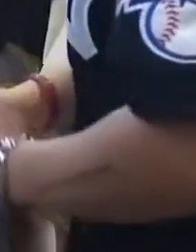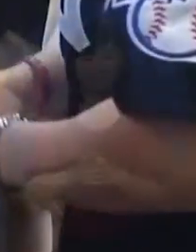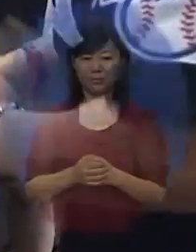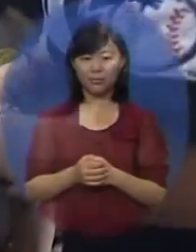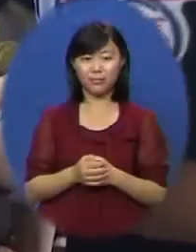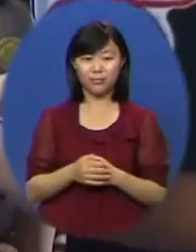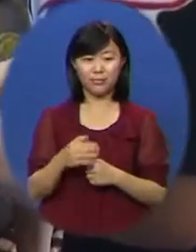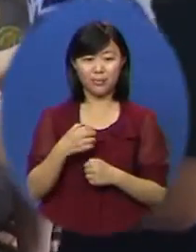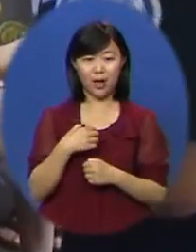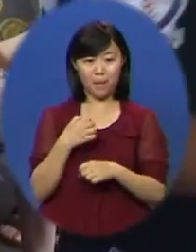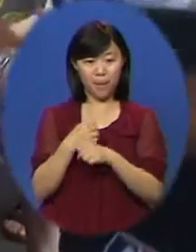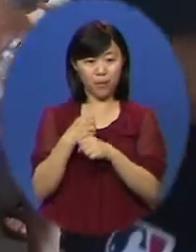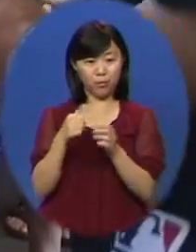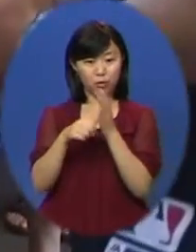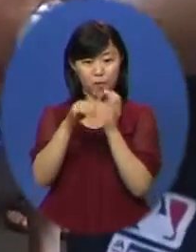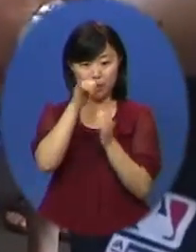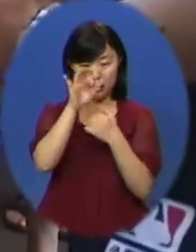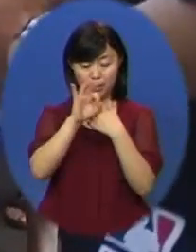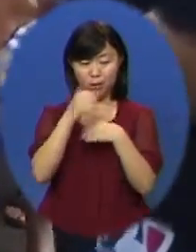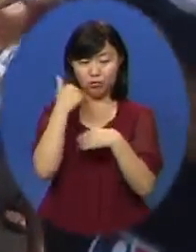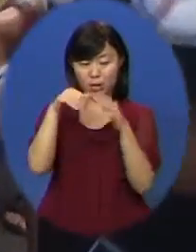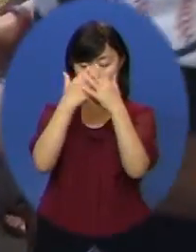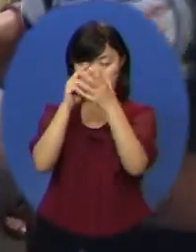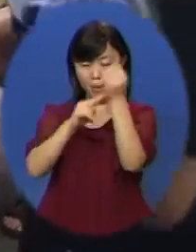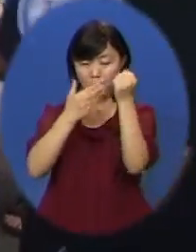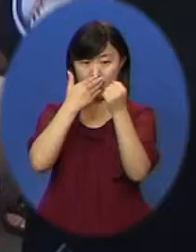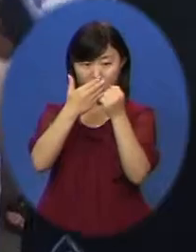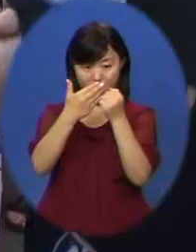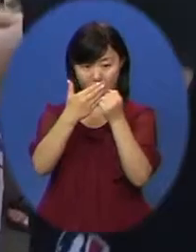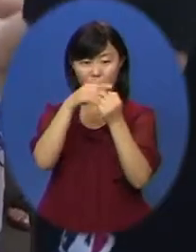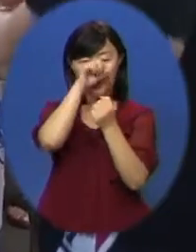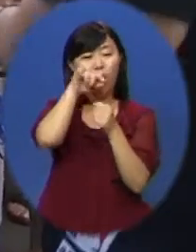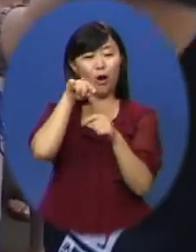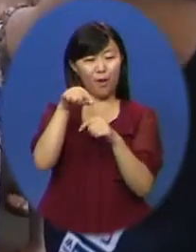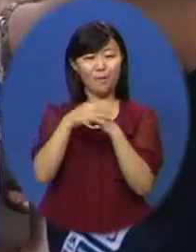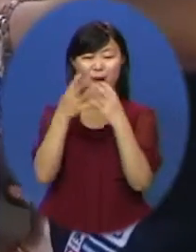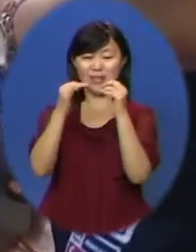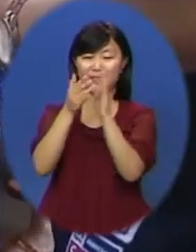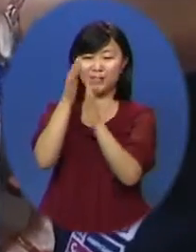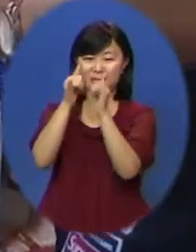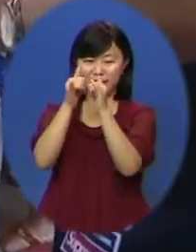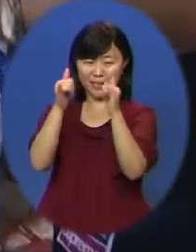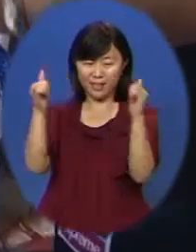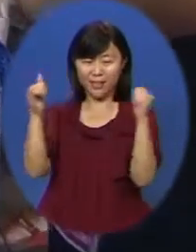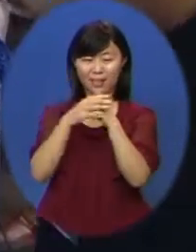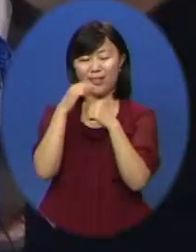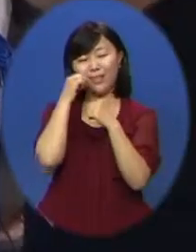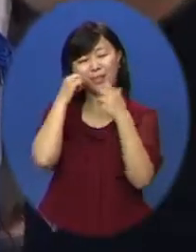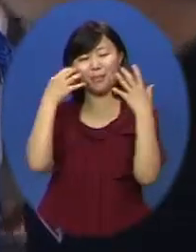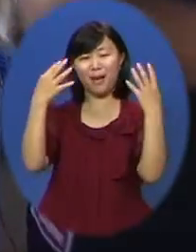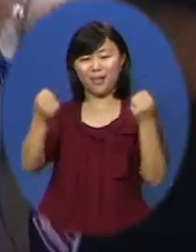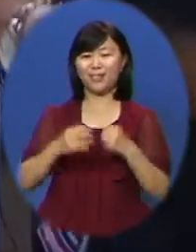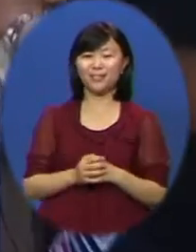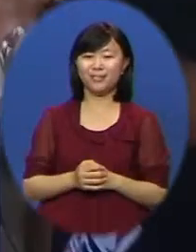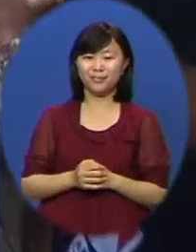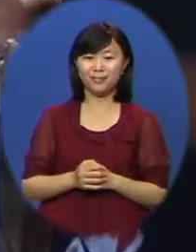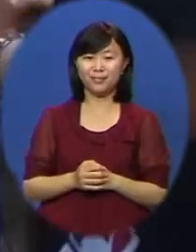자신이 만든 물건만 있으면 누구나 판매원이 될 수 있다는 큰 장점으로 많은 시민들에게 인기를 끌고 있다.